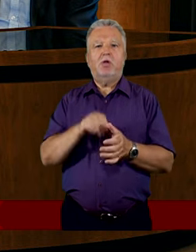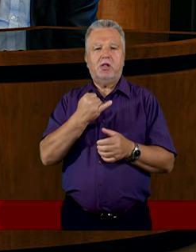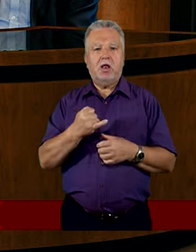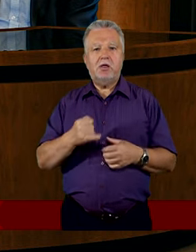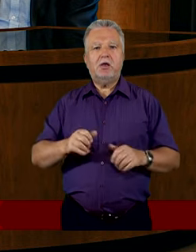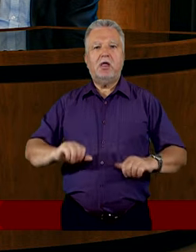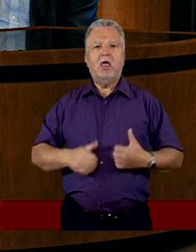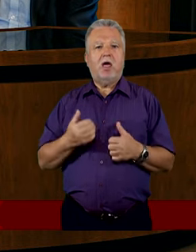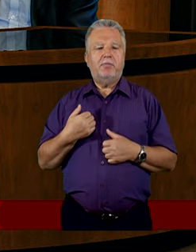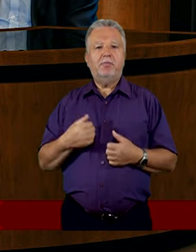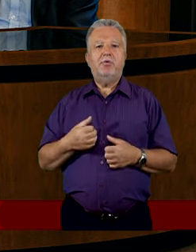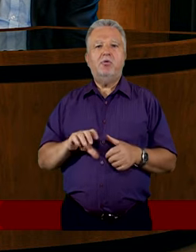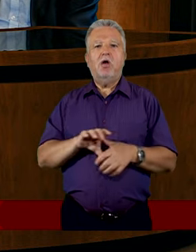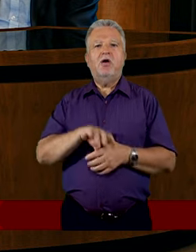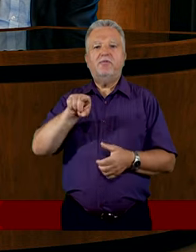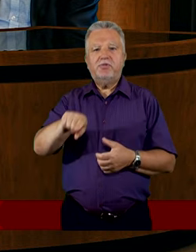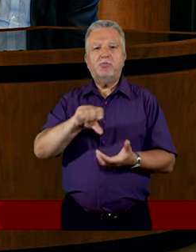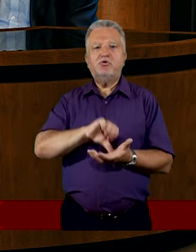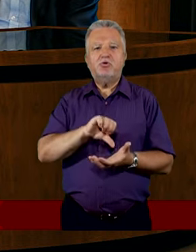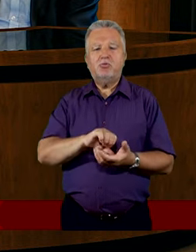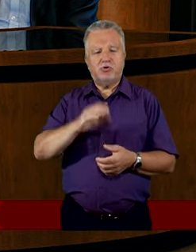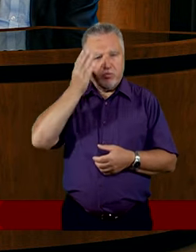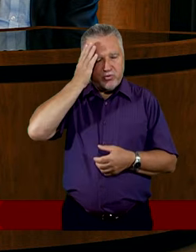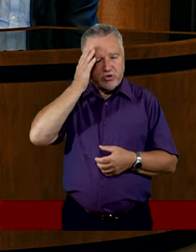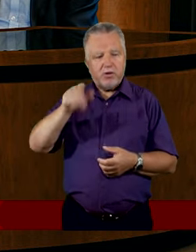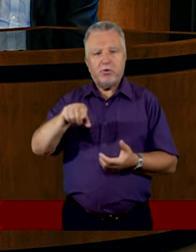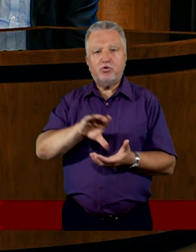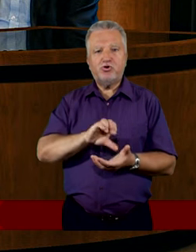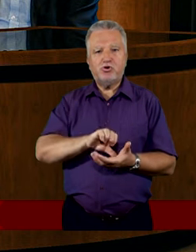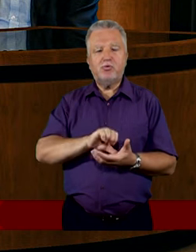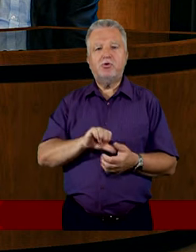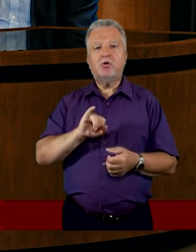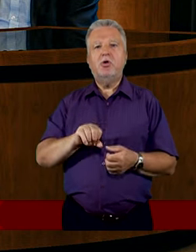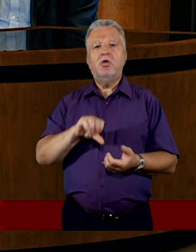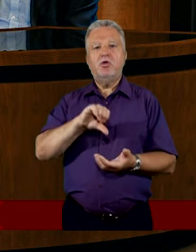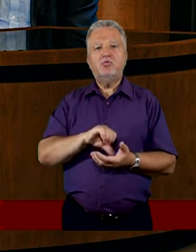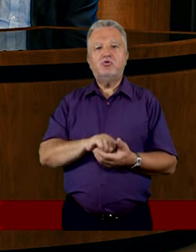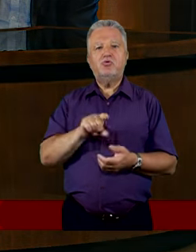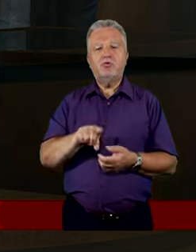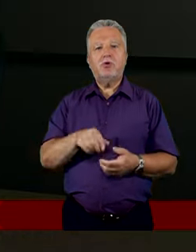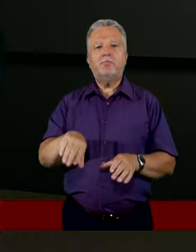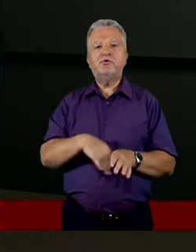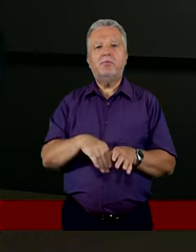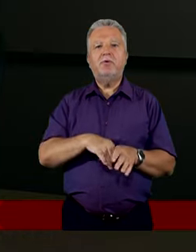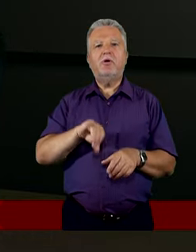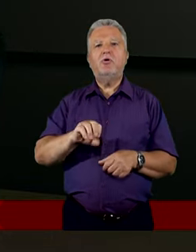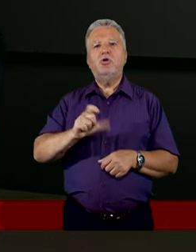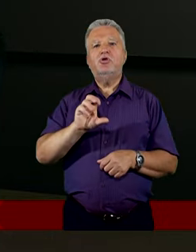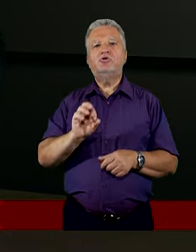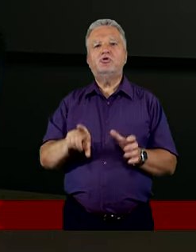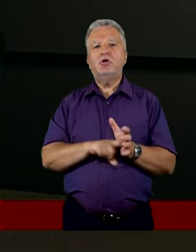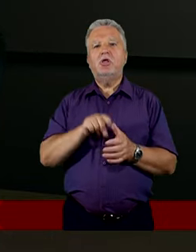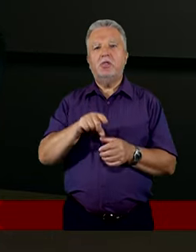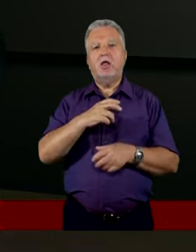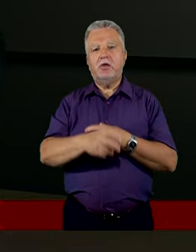robił dla innych, żebym był w ich środowisku, poznawał to środowisko i tam wśród nich przebywał i coś też